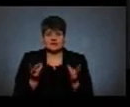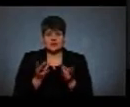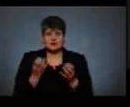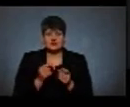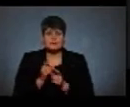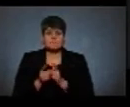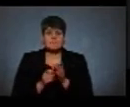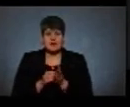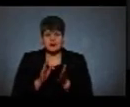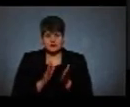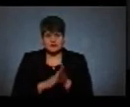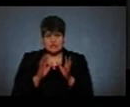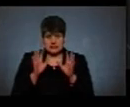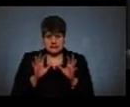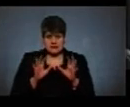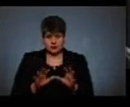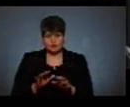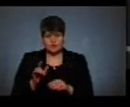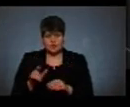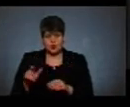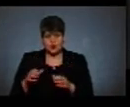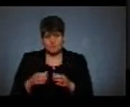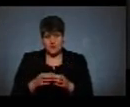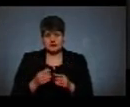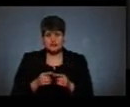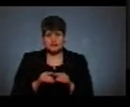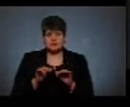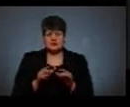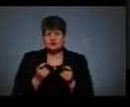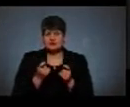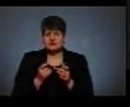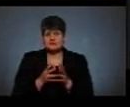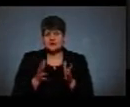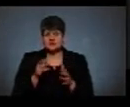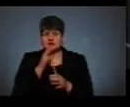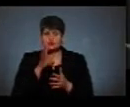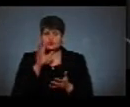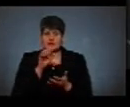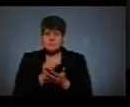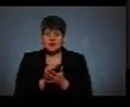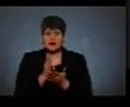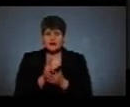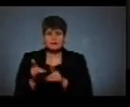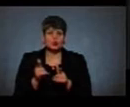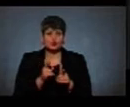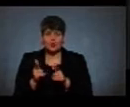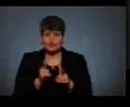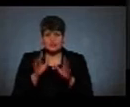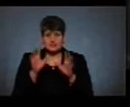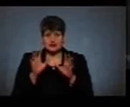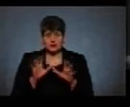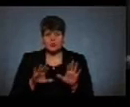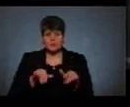перереєструвати статути громад, і цей процес, звичайно, трохи більше часу займає. Йде підготовка статутів, потім